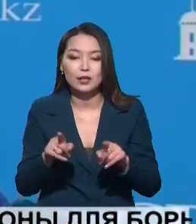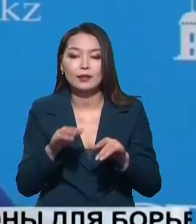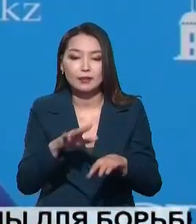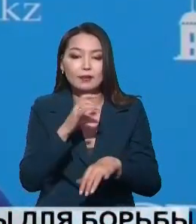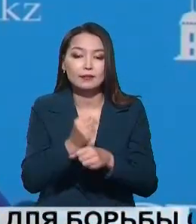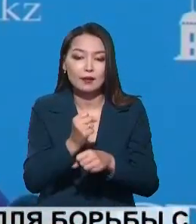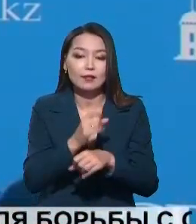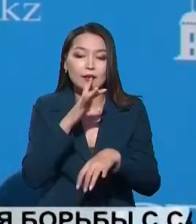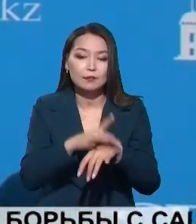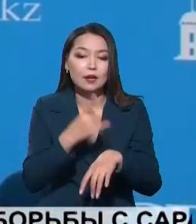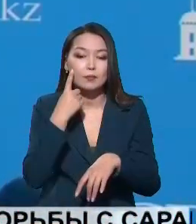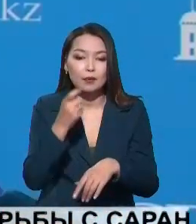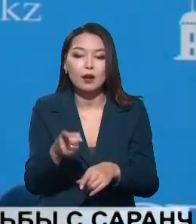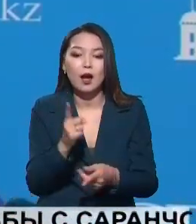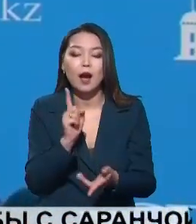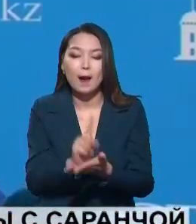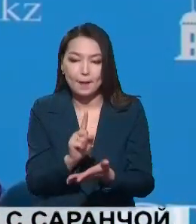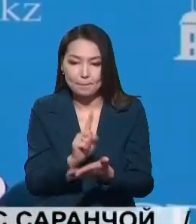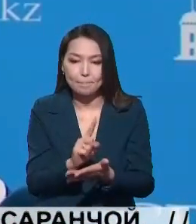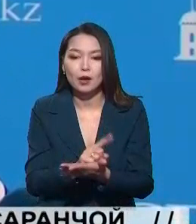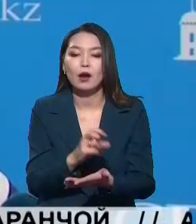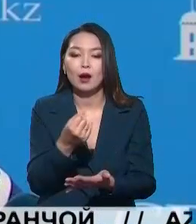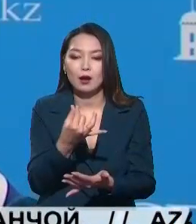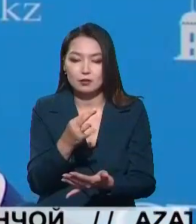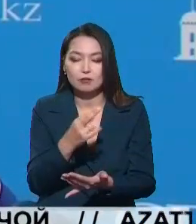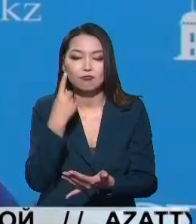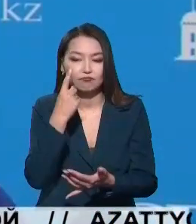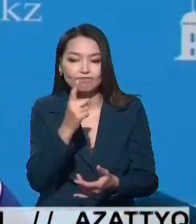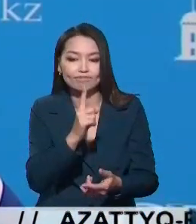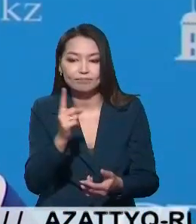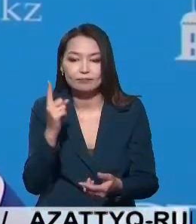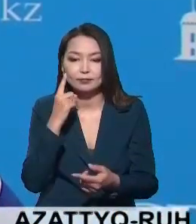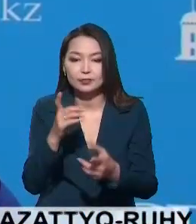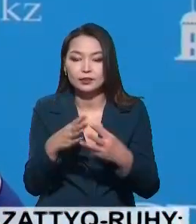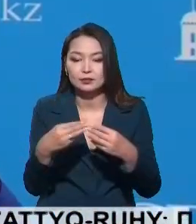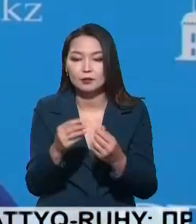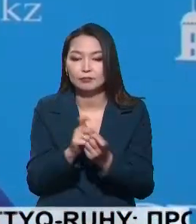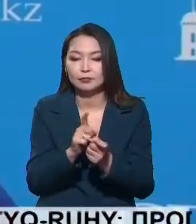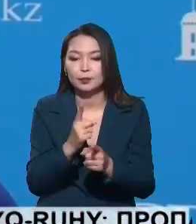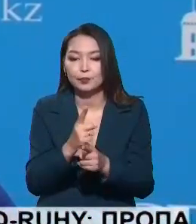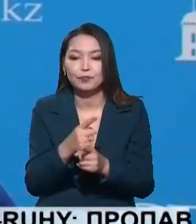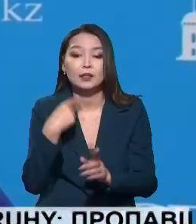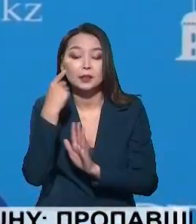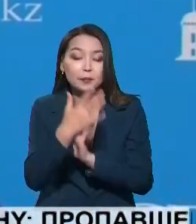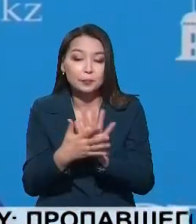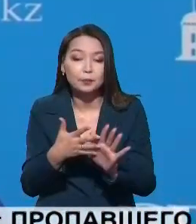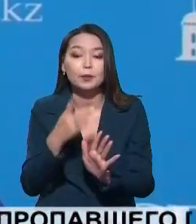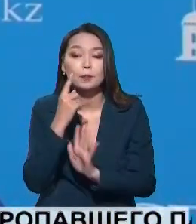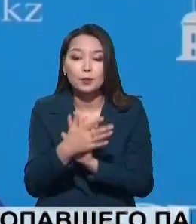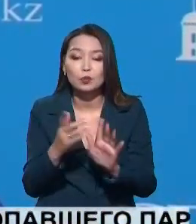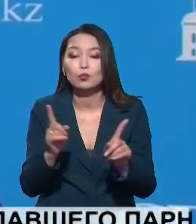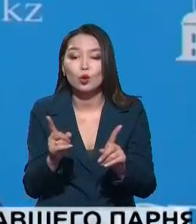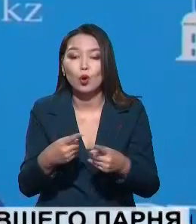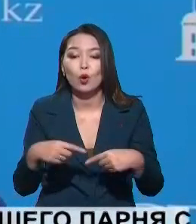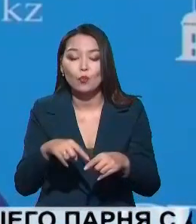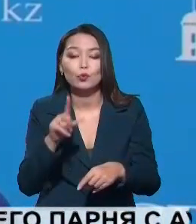есть это уже имеет обратную реакцию, потому что люди понимают, члены семьи понимают, что